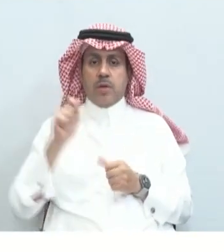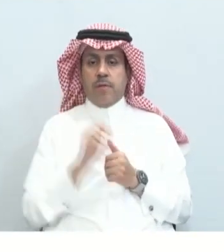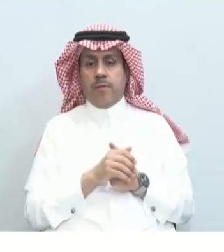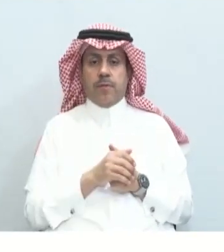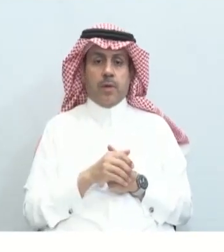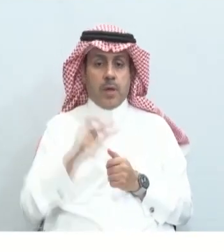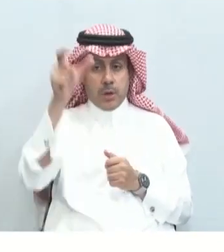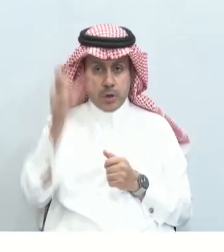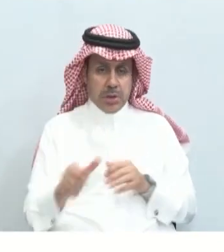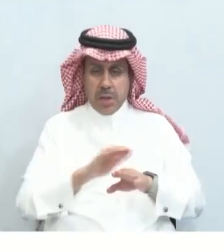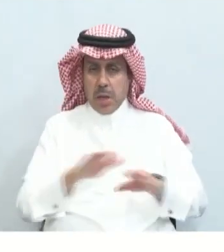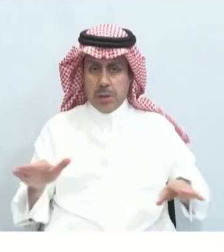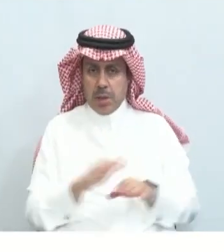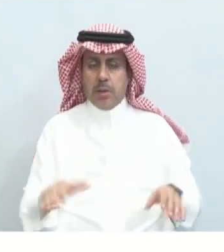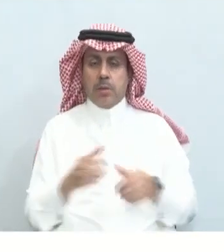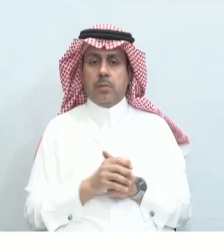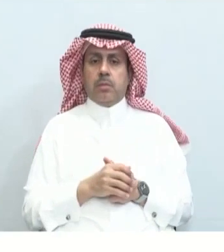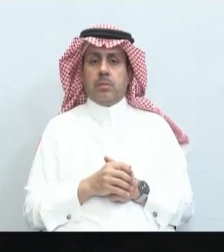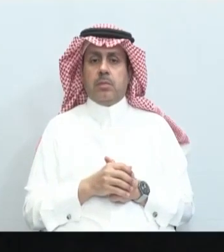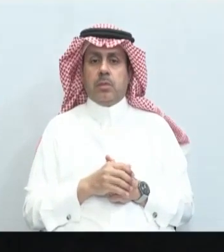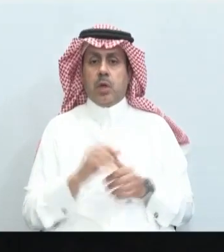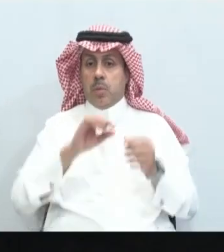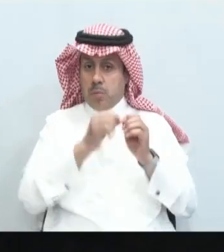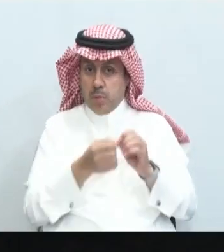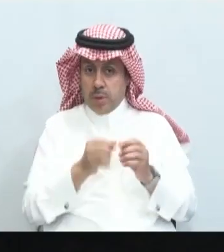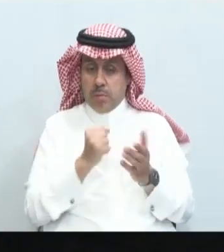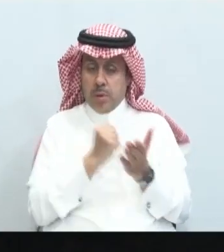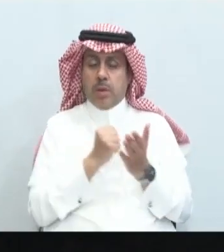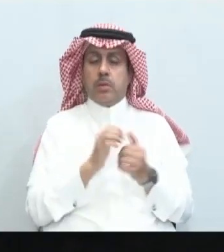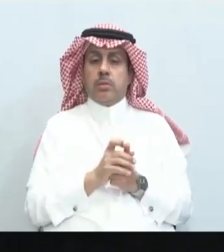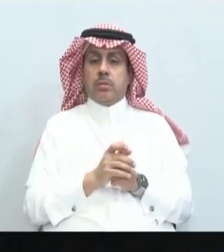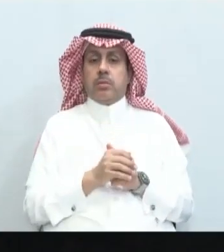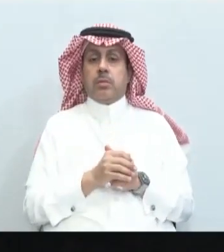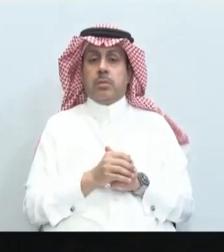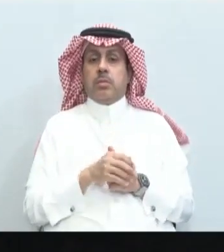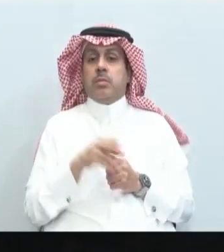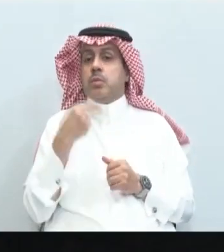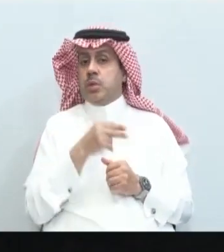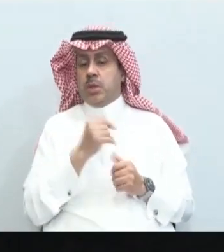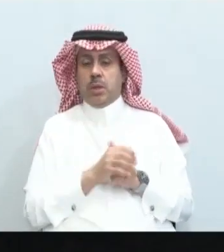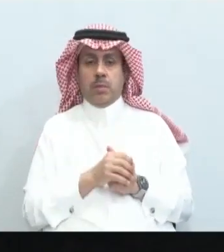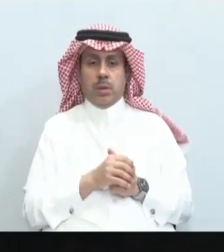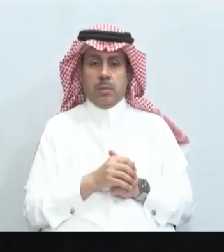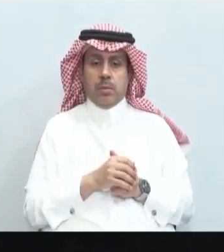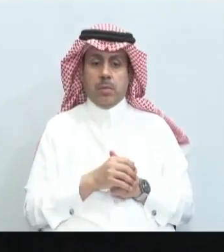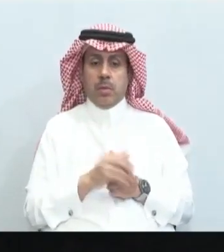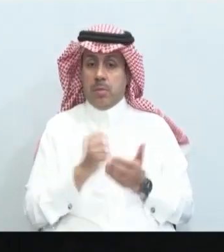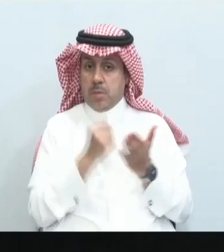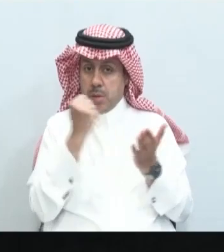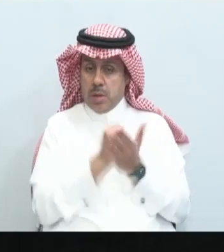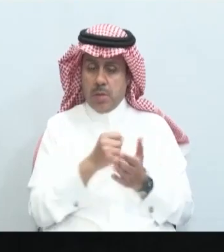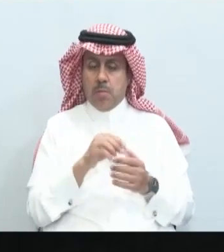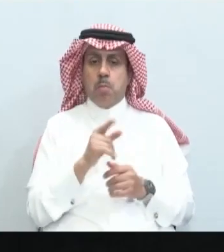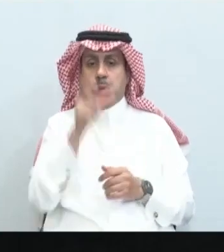عاديا ربما يكون هناك مبرم عقد بين وزاره ما وبين شخص على انها تستاجر